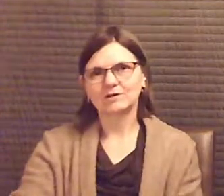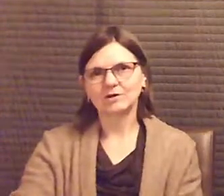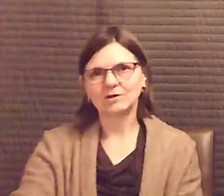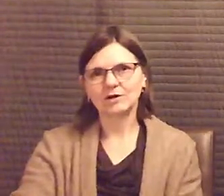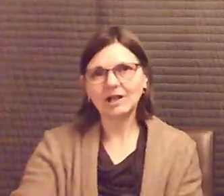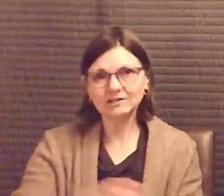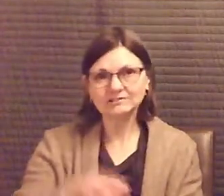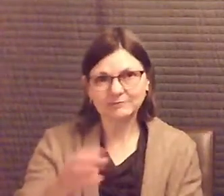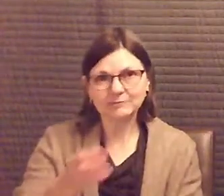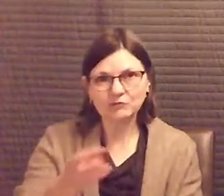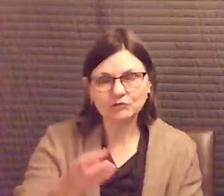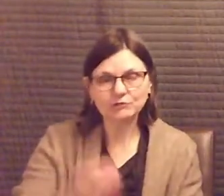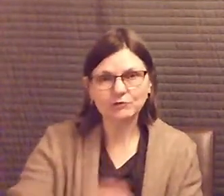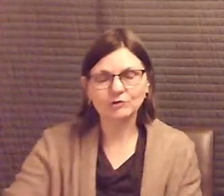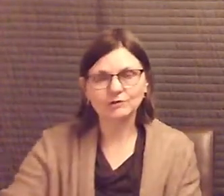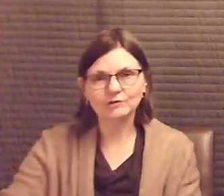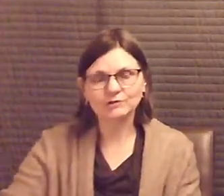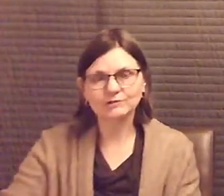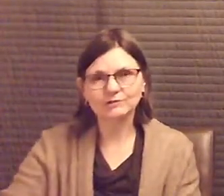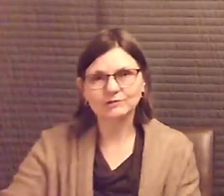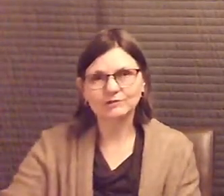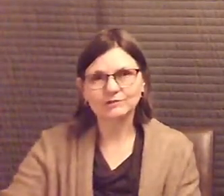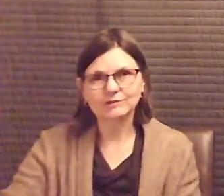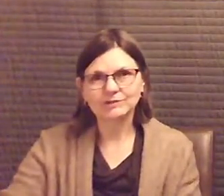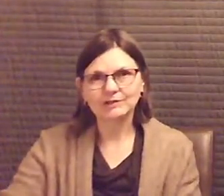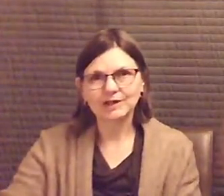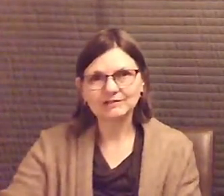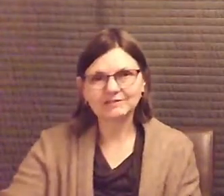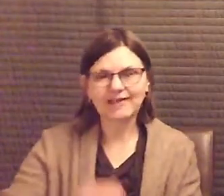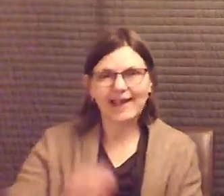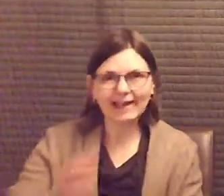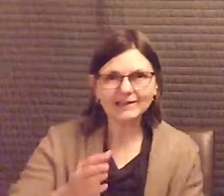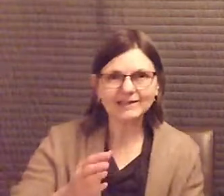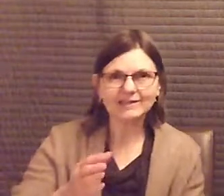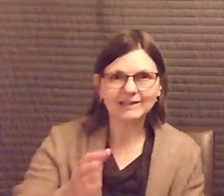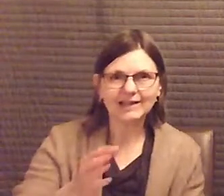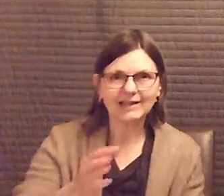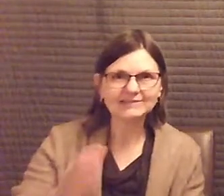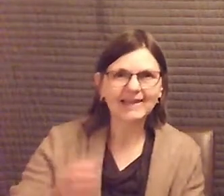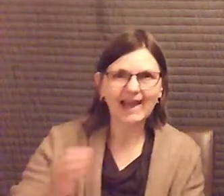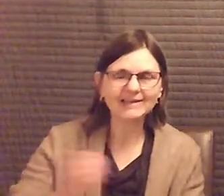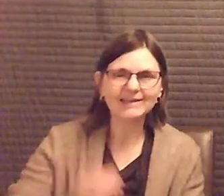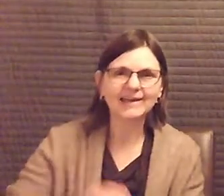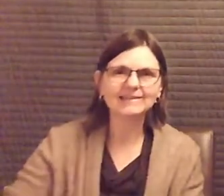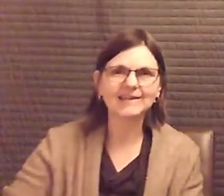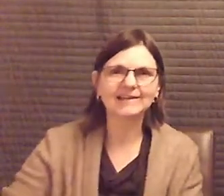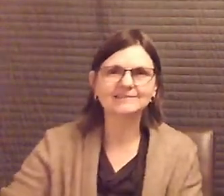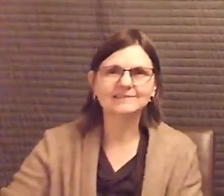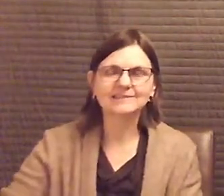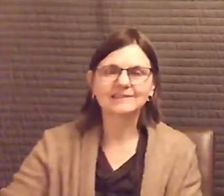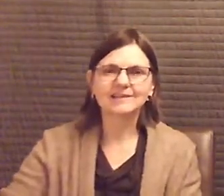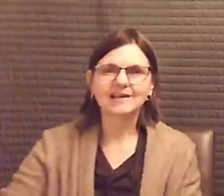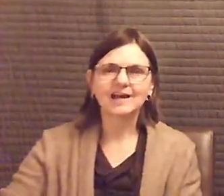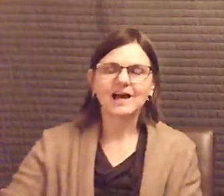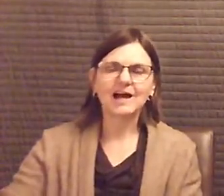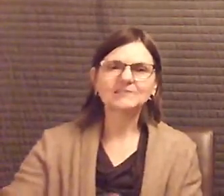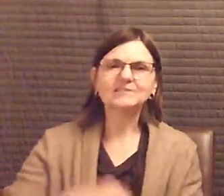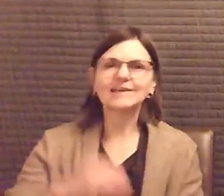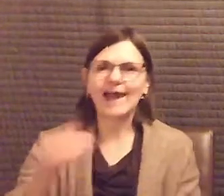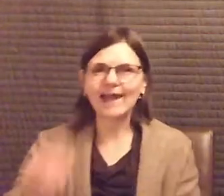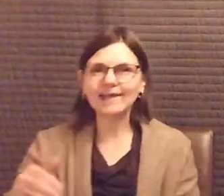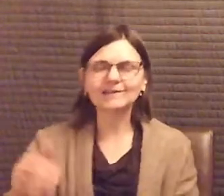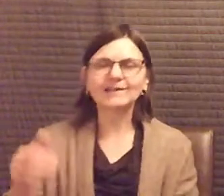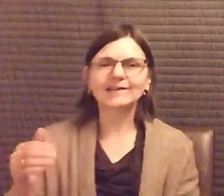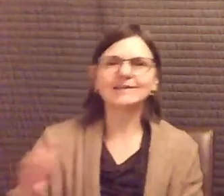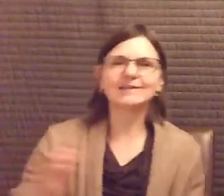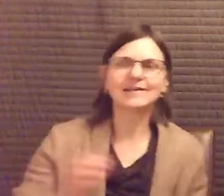people als dat bijzondere monitor is als dat heilige geld die heilige geest als